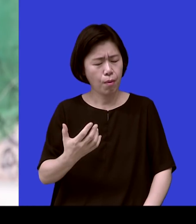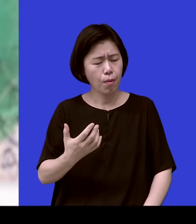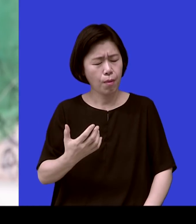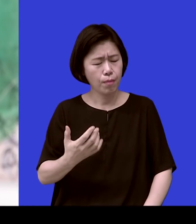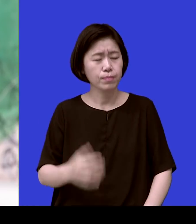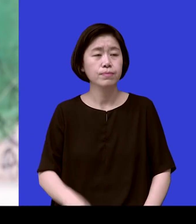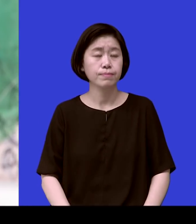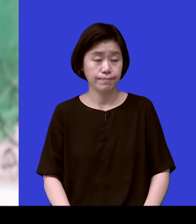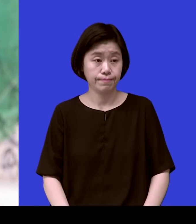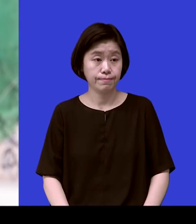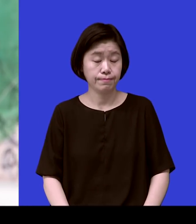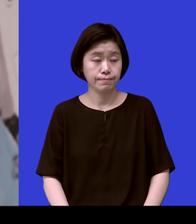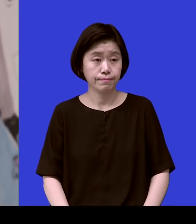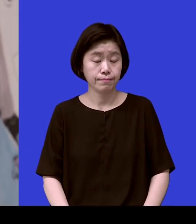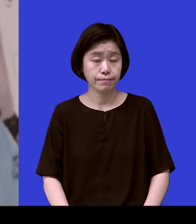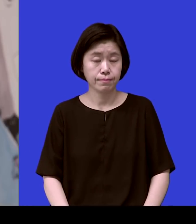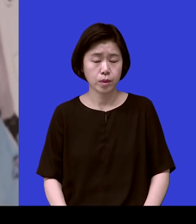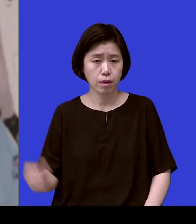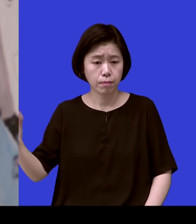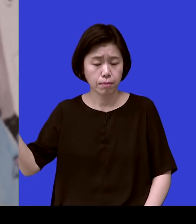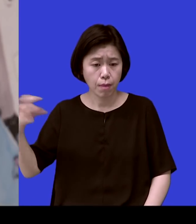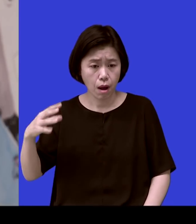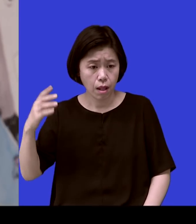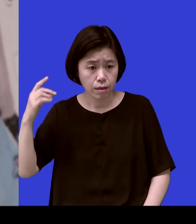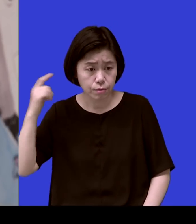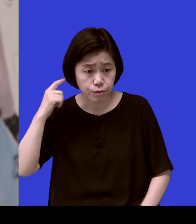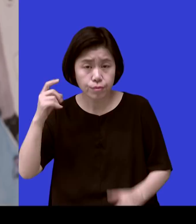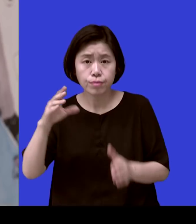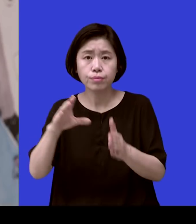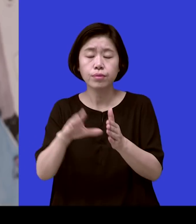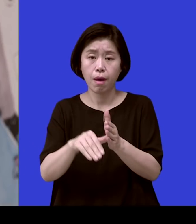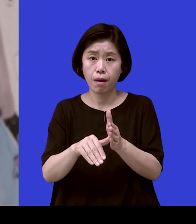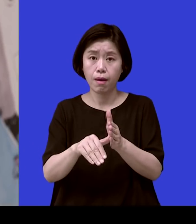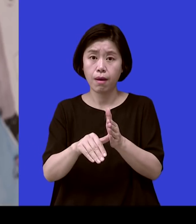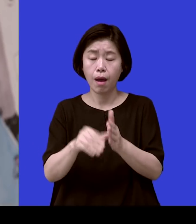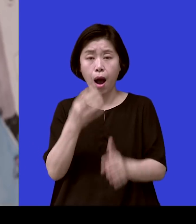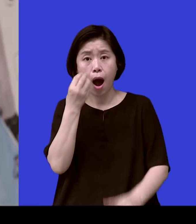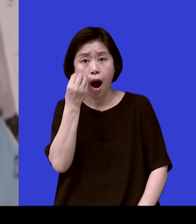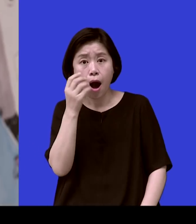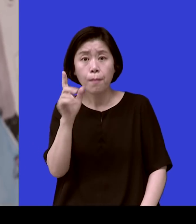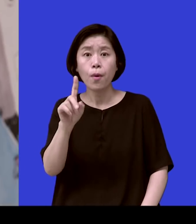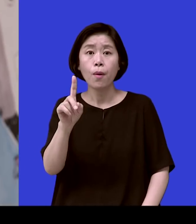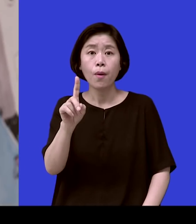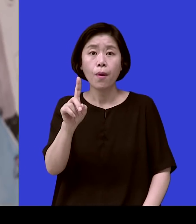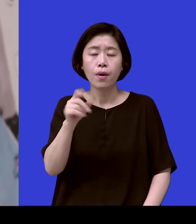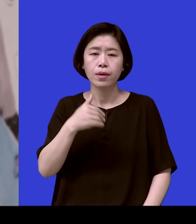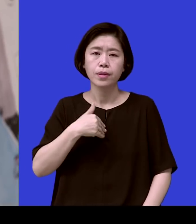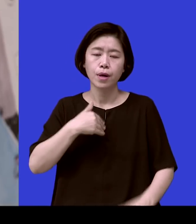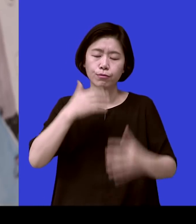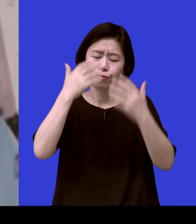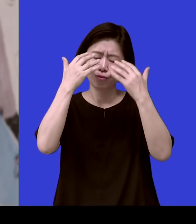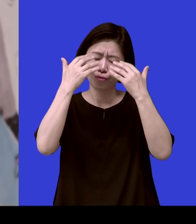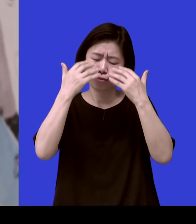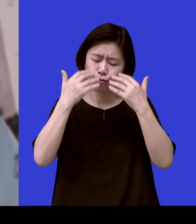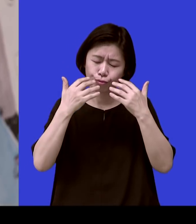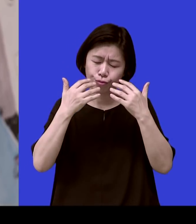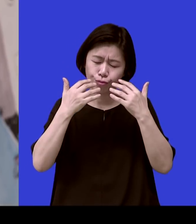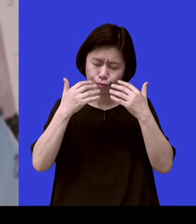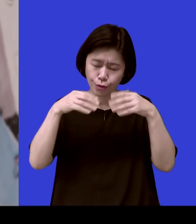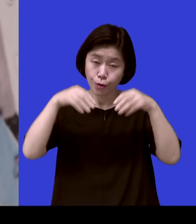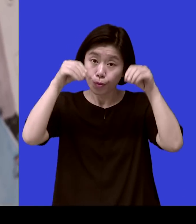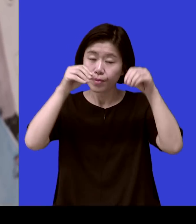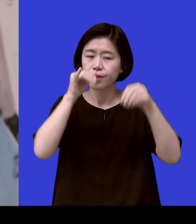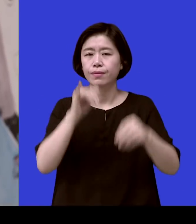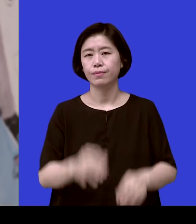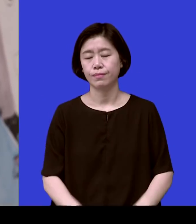근데 제가 신기한 건 그 말씀을 딱 듣고 다시는 울지 않았어요. 정확히